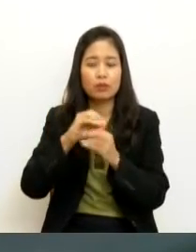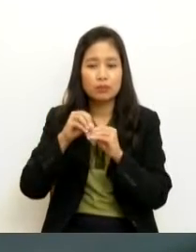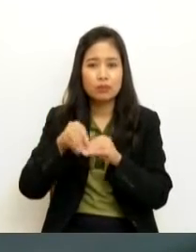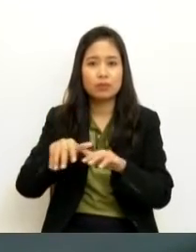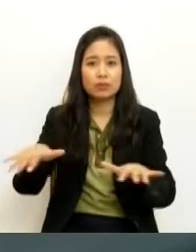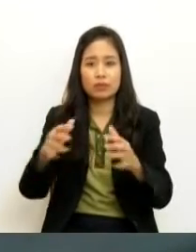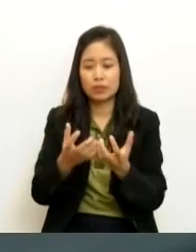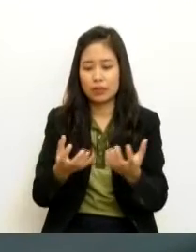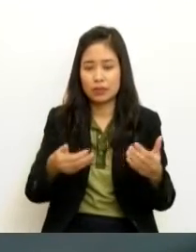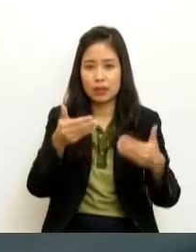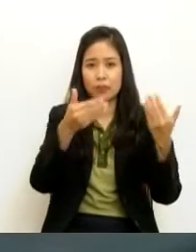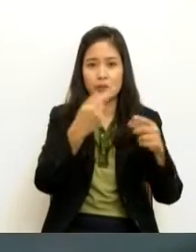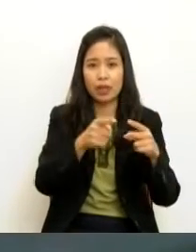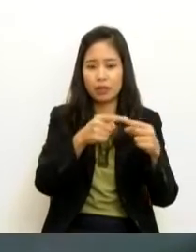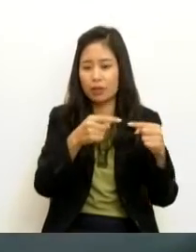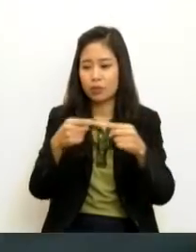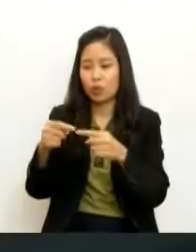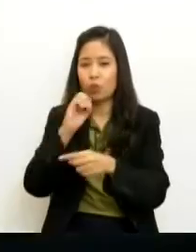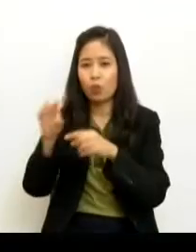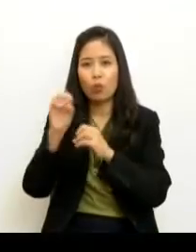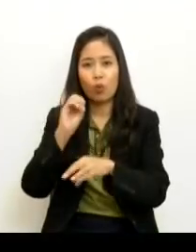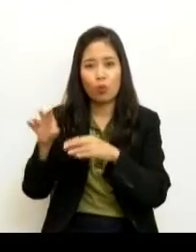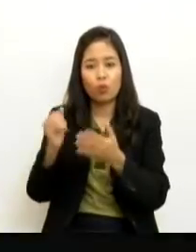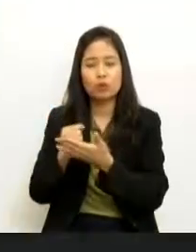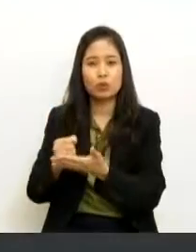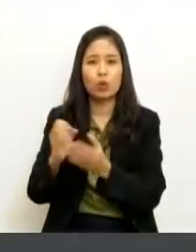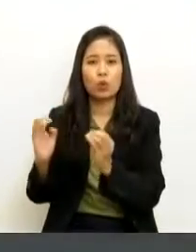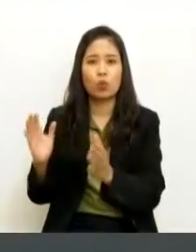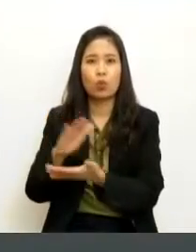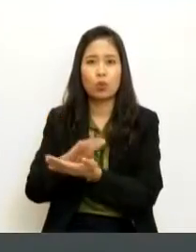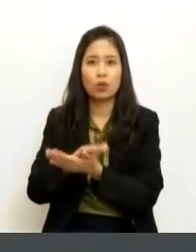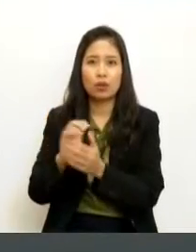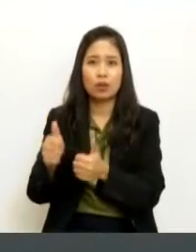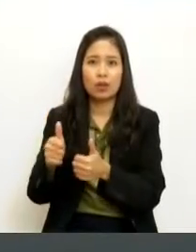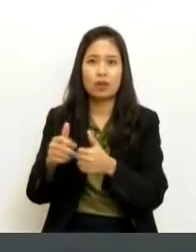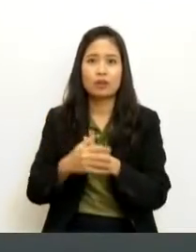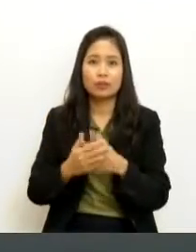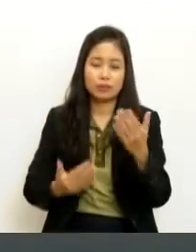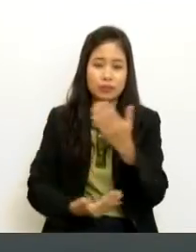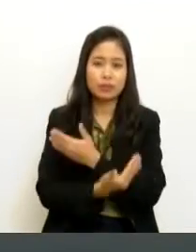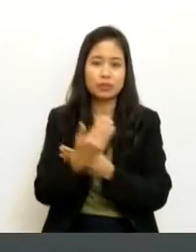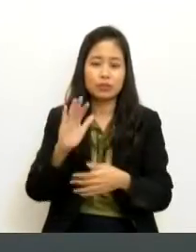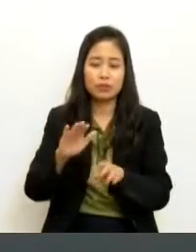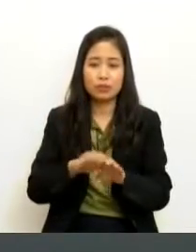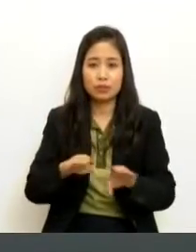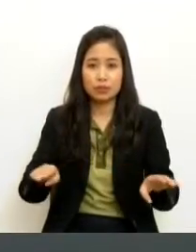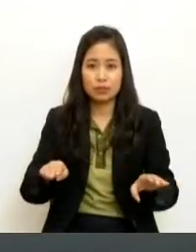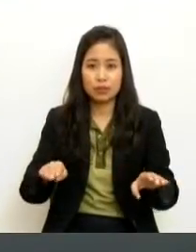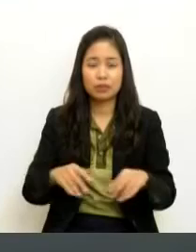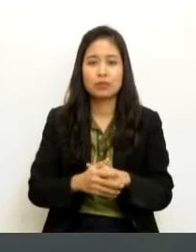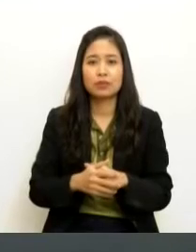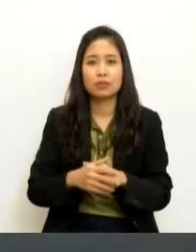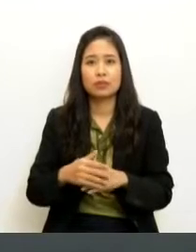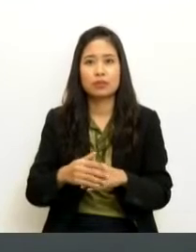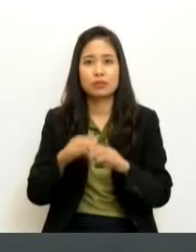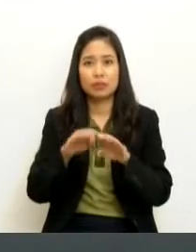นำกิจกรรมเหล่านี้ค่ะไปบอกเล่าสู่เพื่อนๆที่โรงเรียนค่ะ คุณครูมองว่าเป็นโอกาสของเด็กๆที่ส่วนใหญ่แล้วเป็นเด็กในกรุงเ